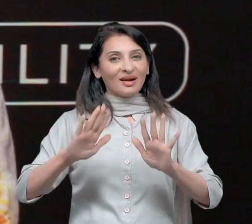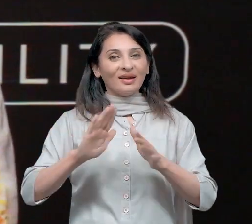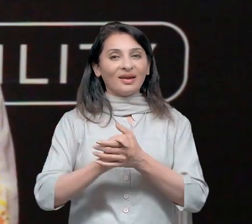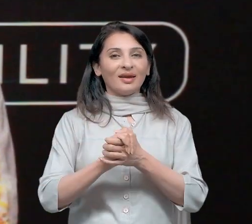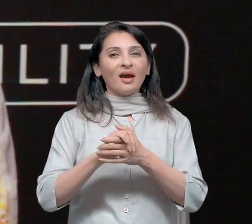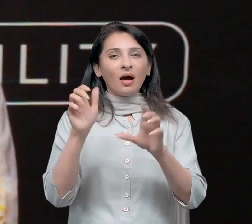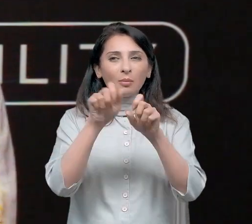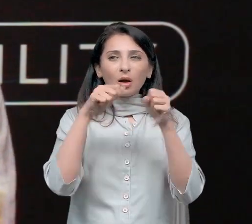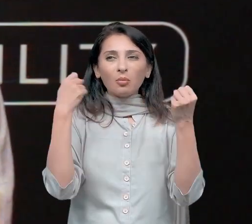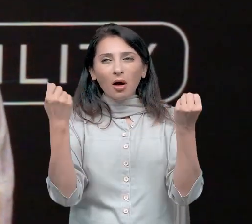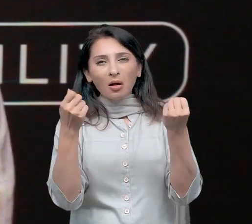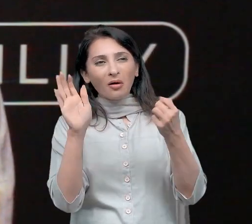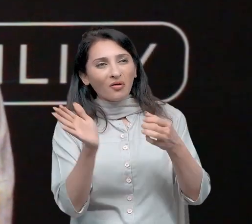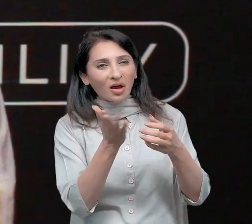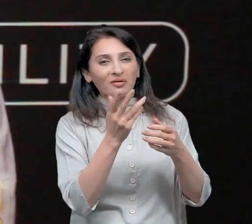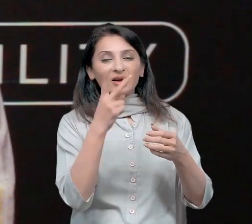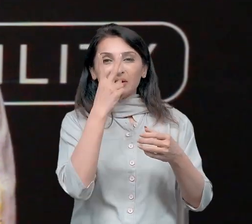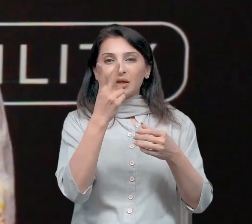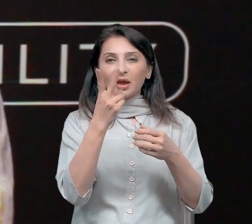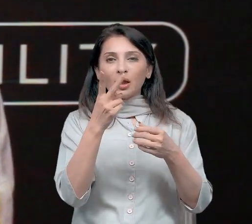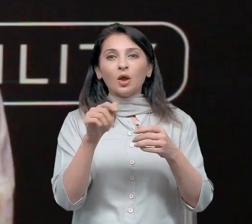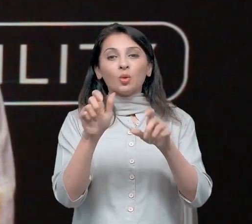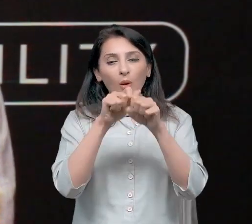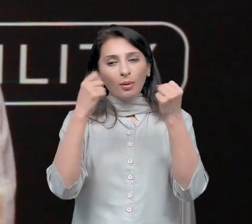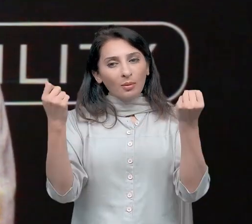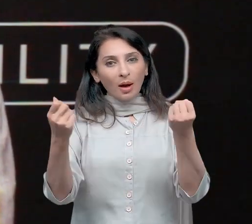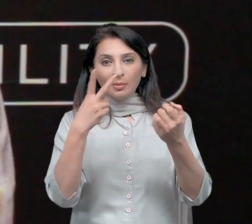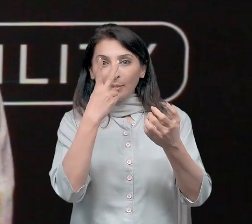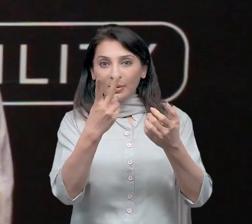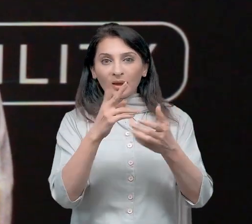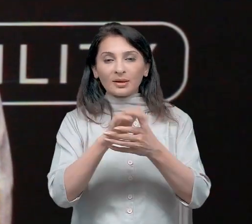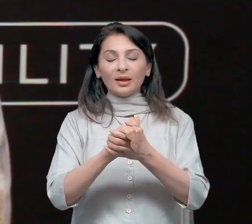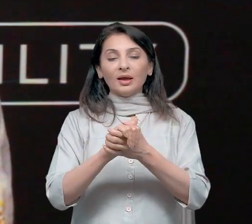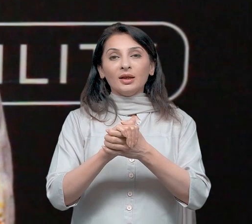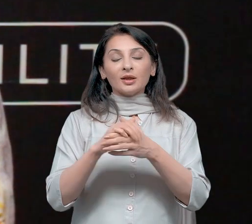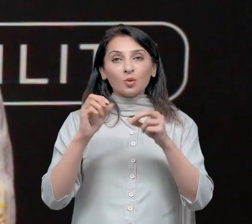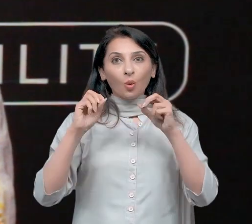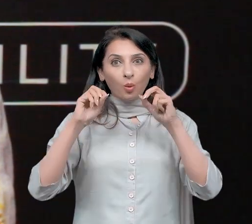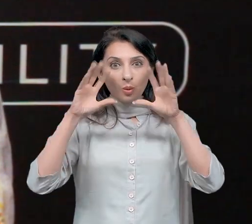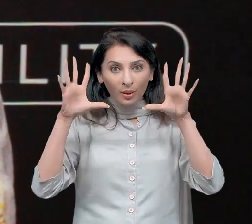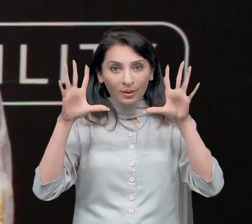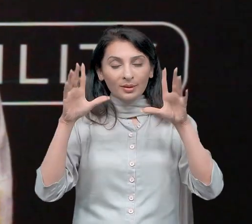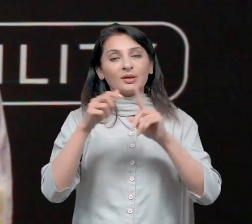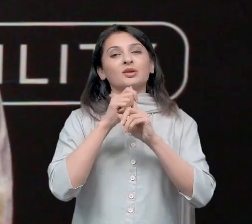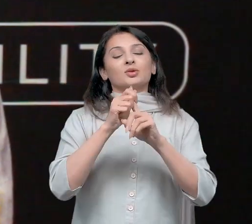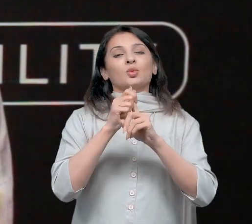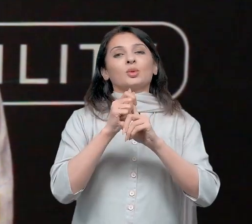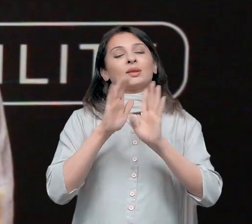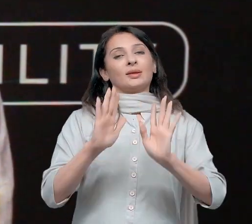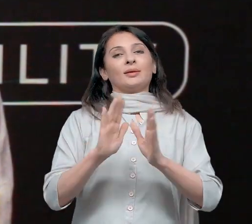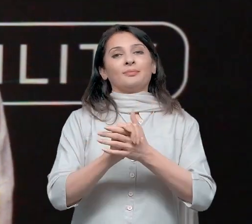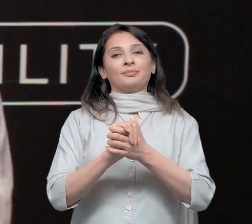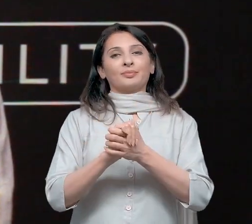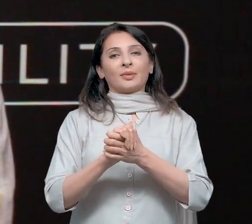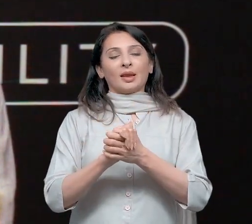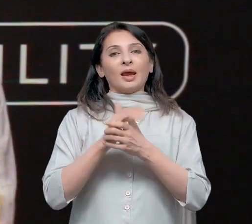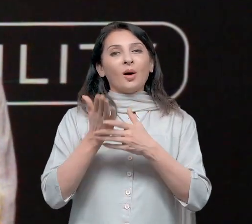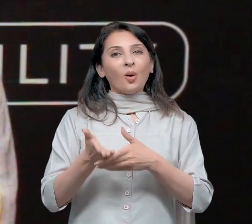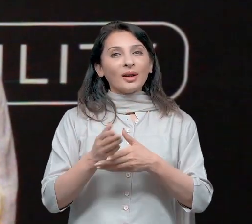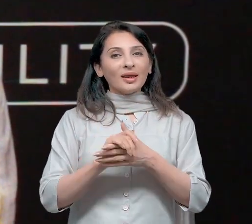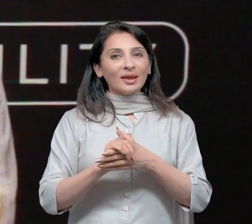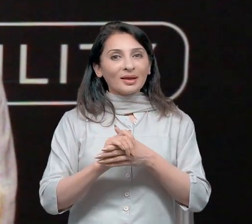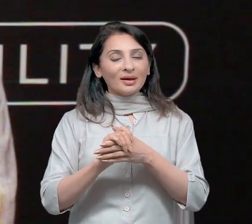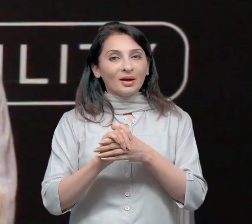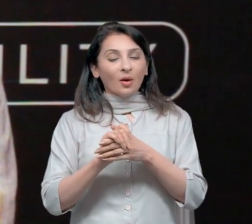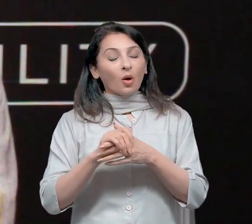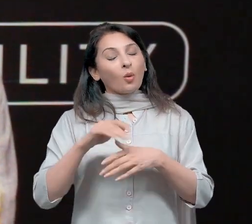और देखें तो ये बीच बीच में आती हैं, मगर इनको और रूनुमा करना है एंड एज अ प्रैक्टिकल रिसर्चर ये और डेटा कलेक्ट